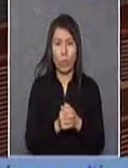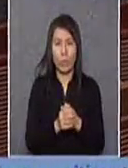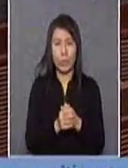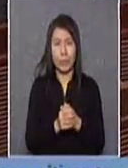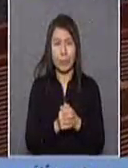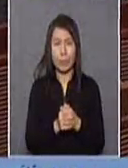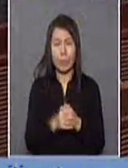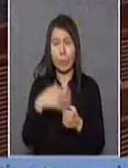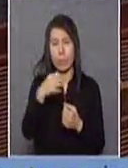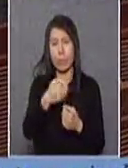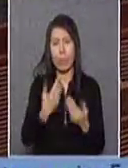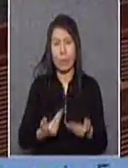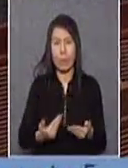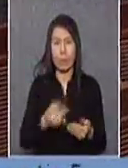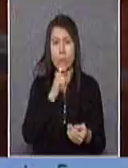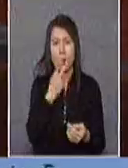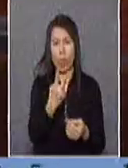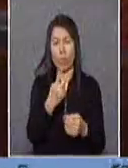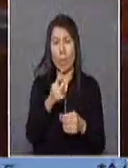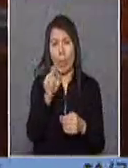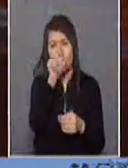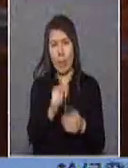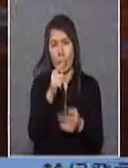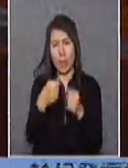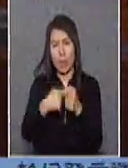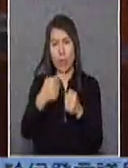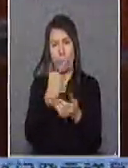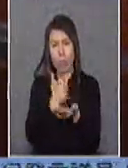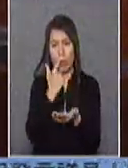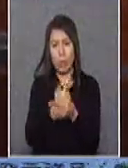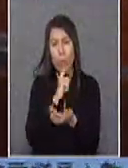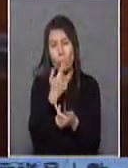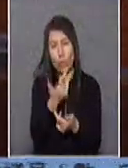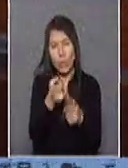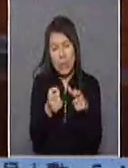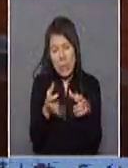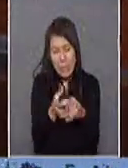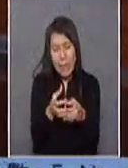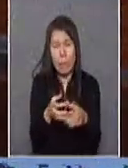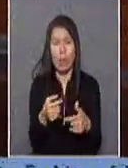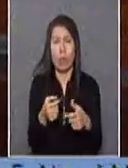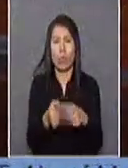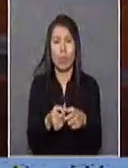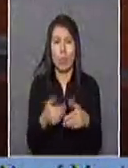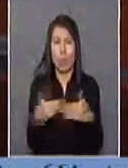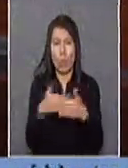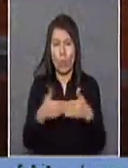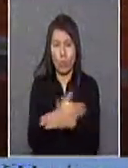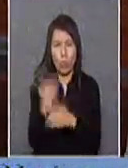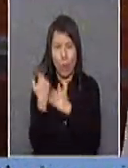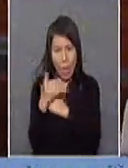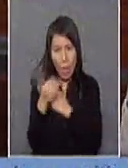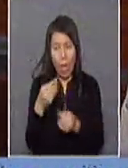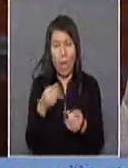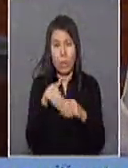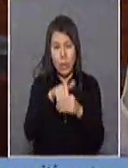主席，即係而家現時有兩個基本問題，一個最重要嘅就係好多細嘅公司咧，特別啲運輸嘅公司都好多係申請唔到同埋買唔到，